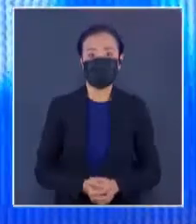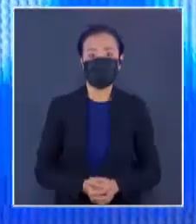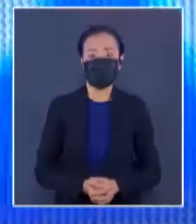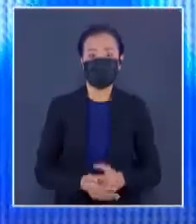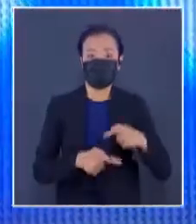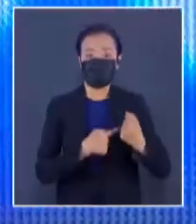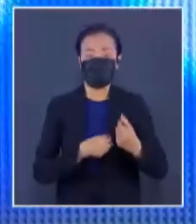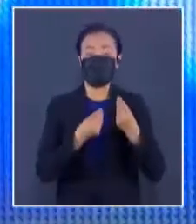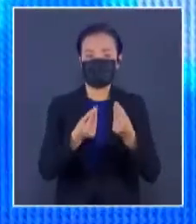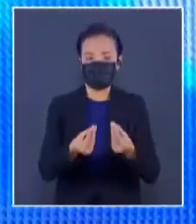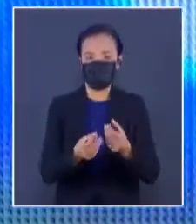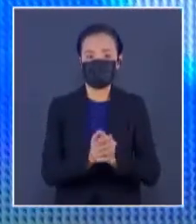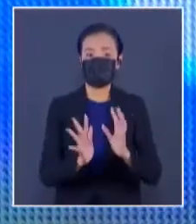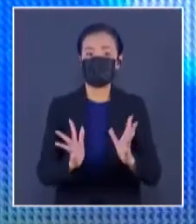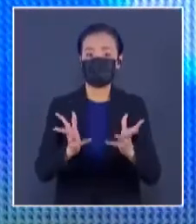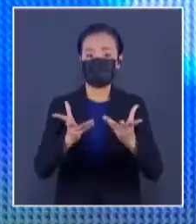ขอส่งกำลังใจพี่ท็อปด้วยขอให้หายเร็วๆนะคะ